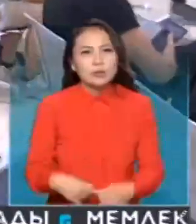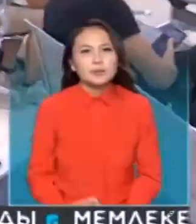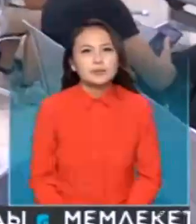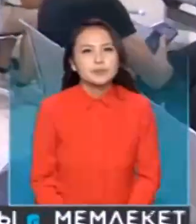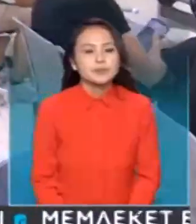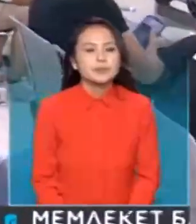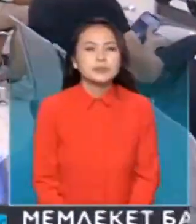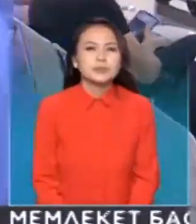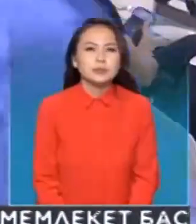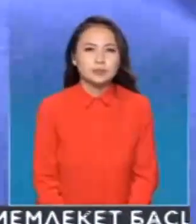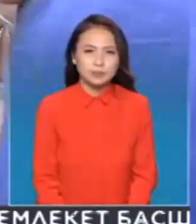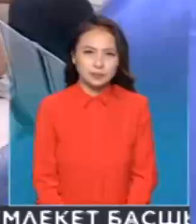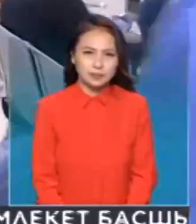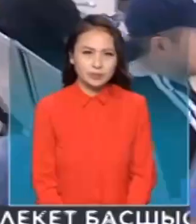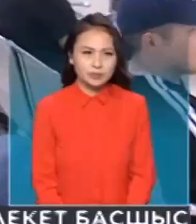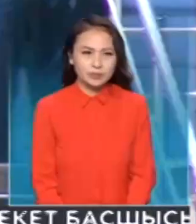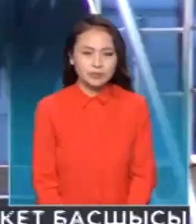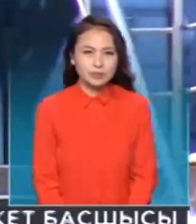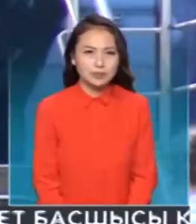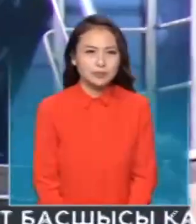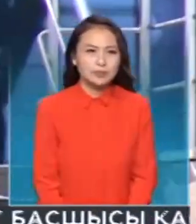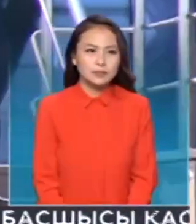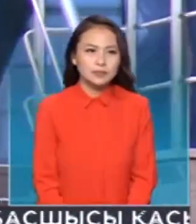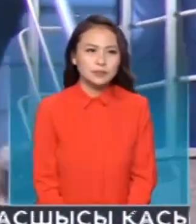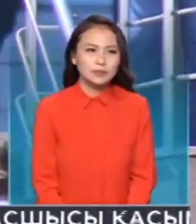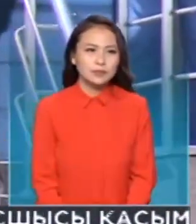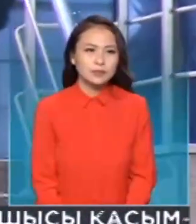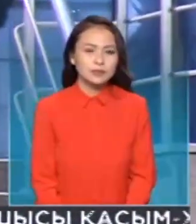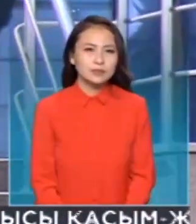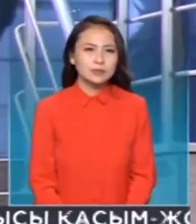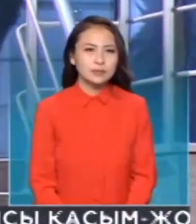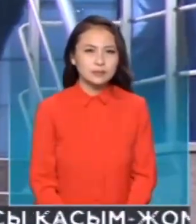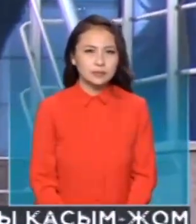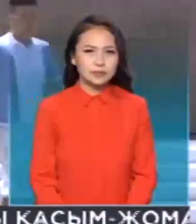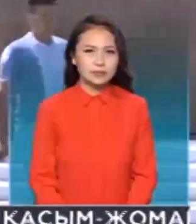Самал Қабышева, Жаслан Жақсай, Қазақстан ұлттық телеарнасы, Астана.